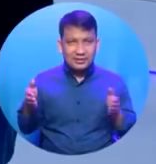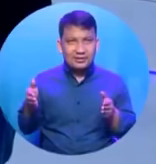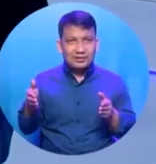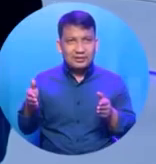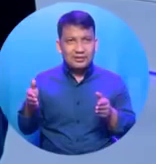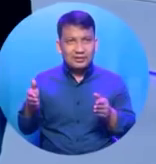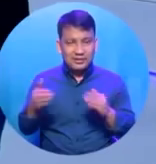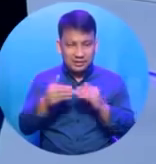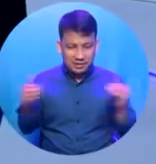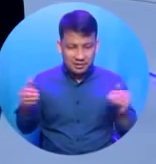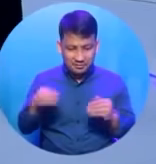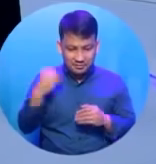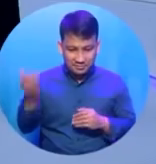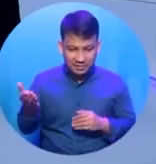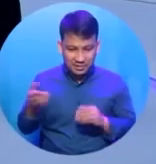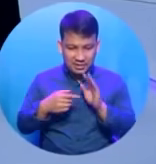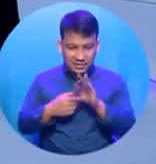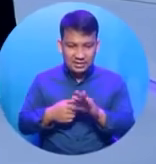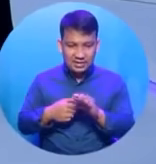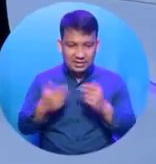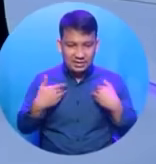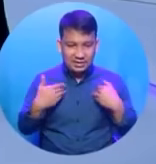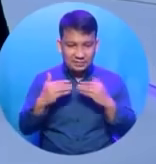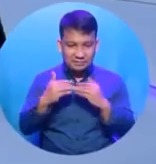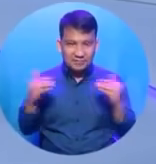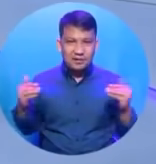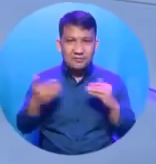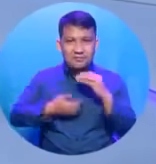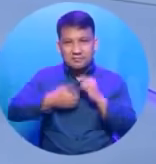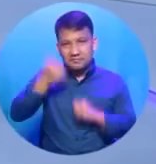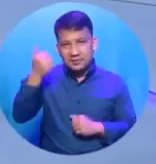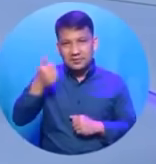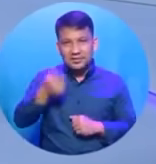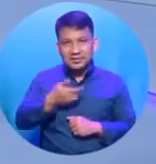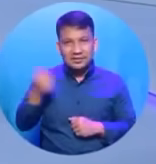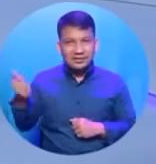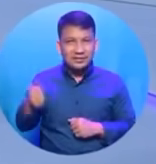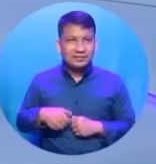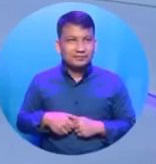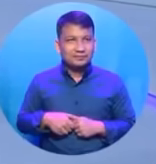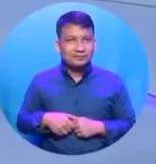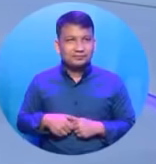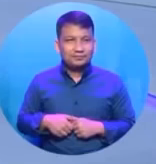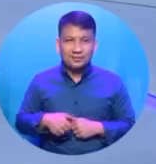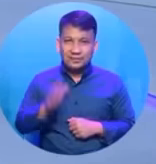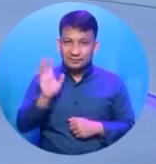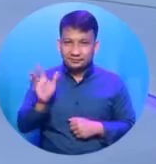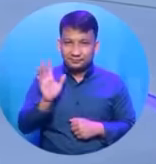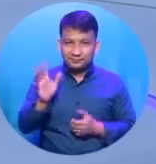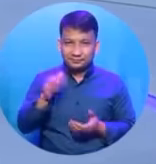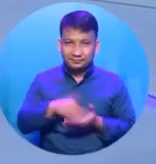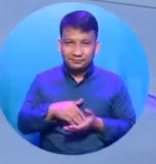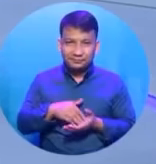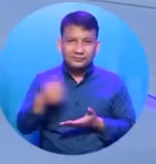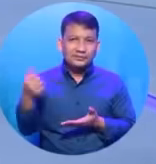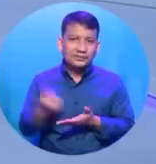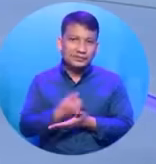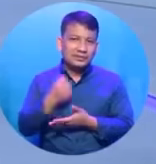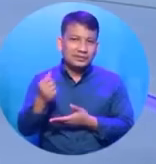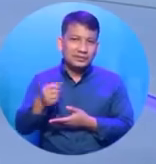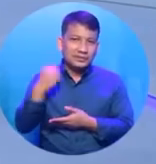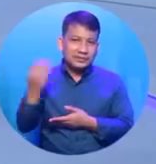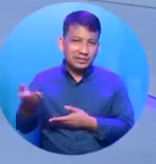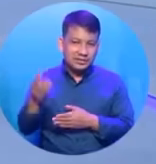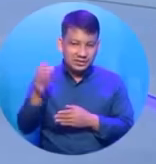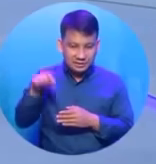25,000, hindi talaga para sa kanya. Meron much deserving pa talaga. Dahil 50,000 ibibigay natin na talagang kailangan